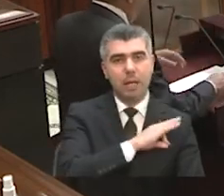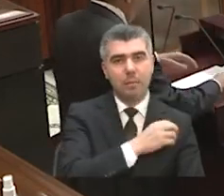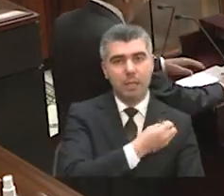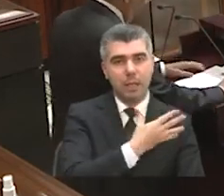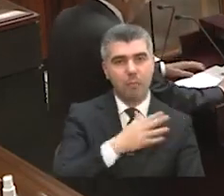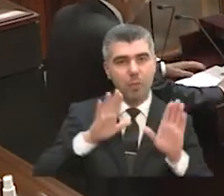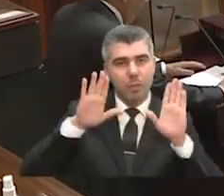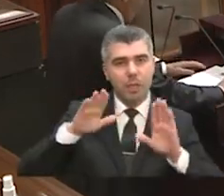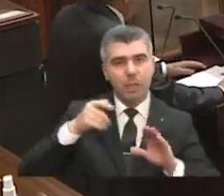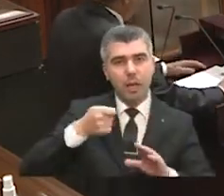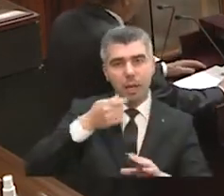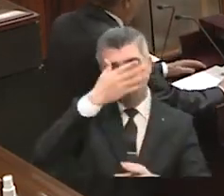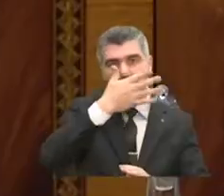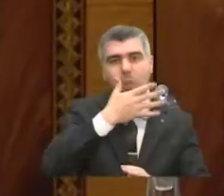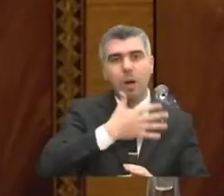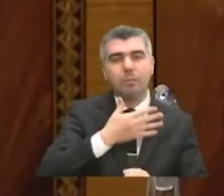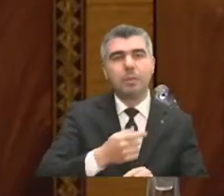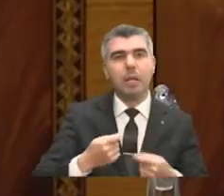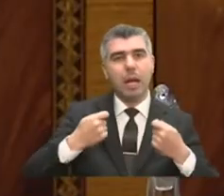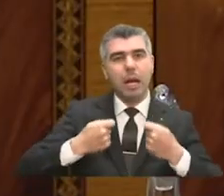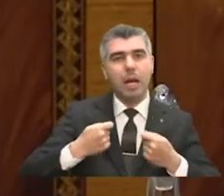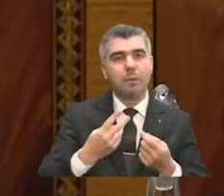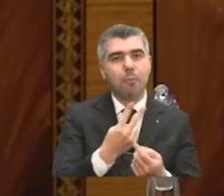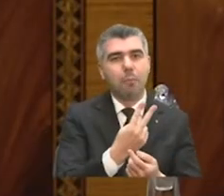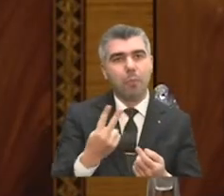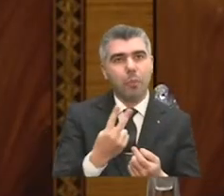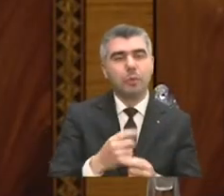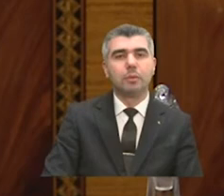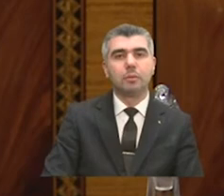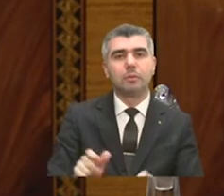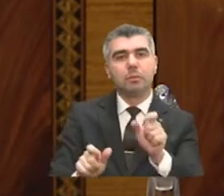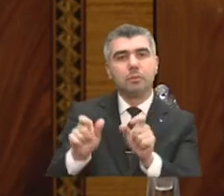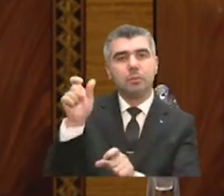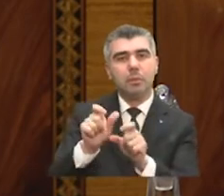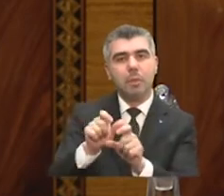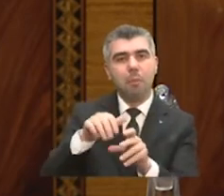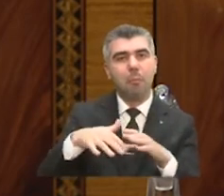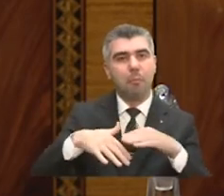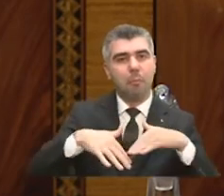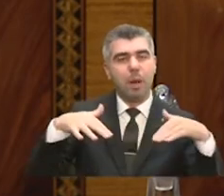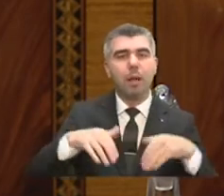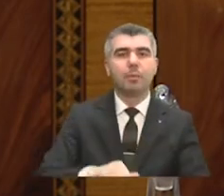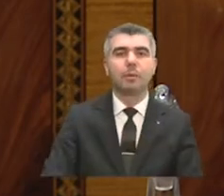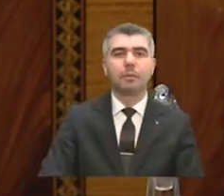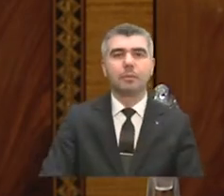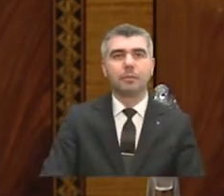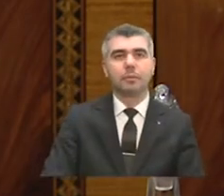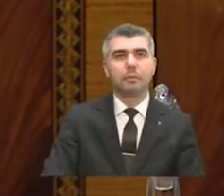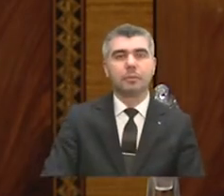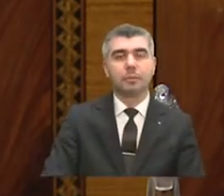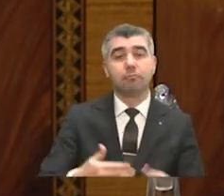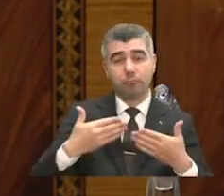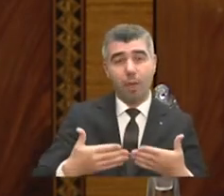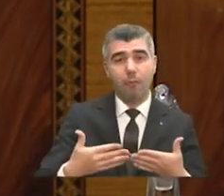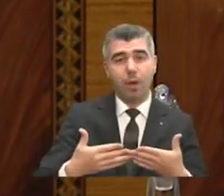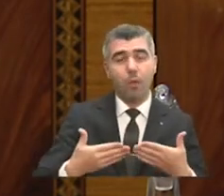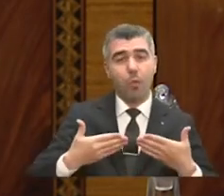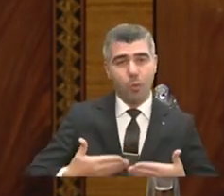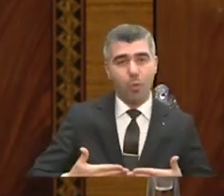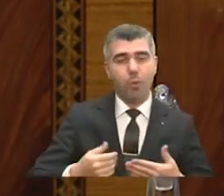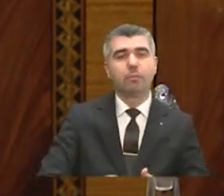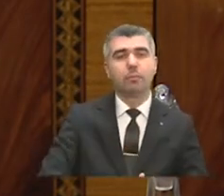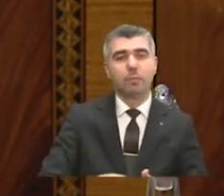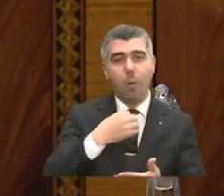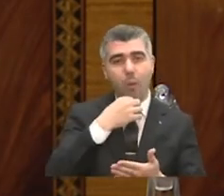Au nom de Dieu miséricordieux, mesdames, messieurs les présidents, mesdames et messieurs les